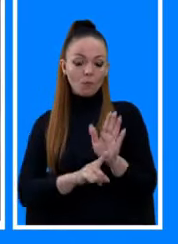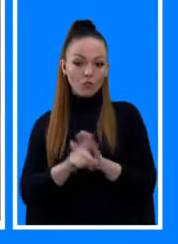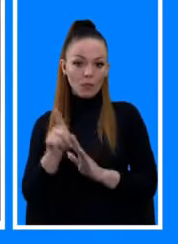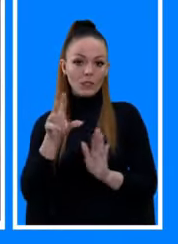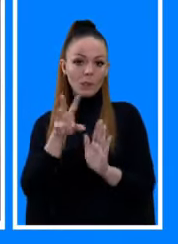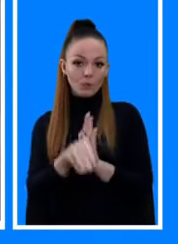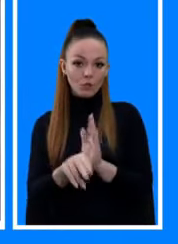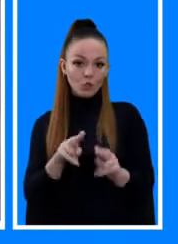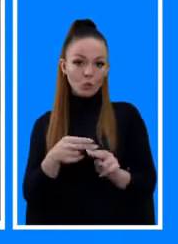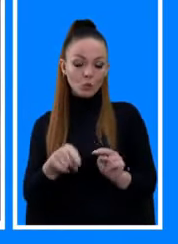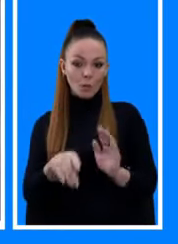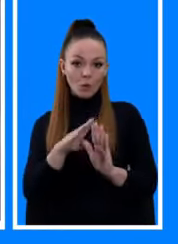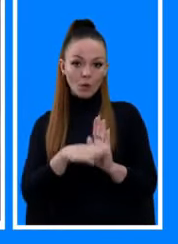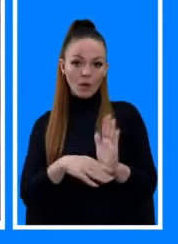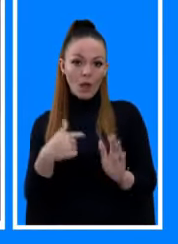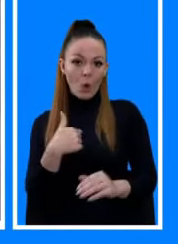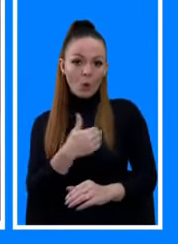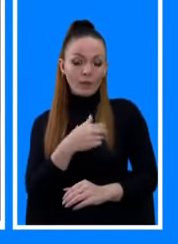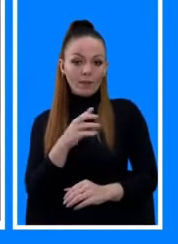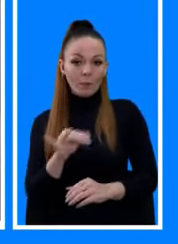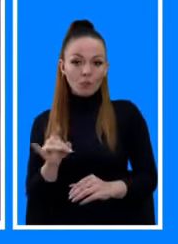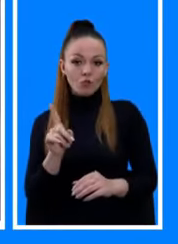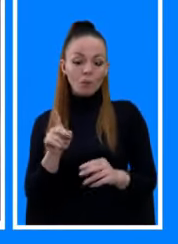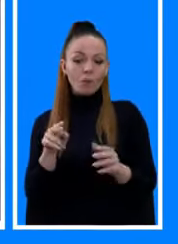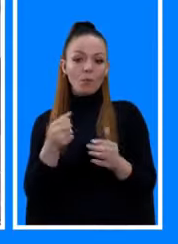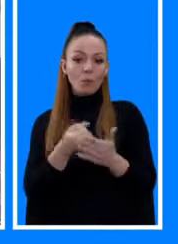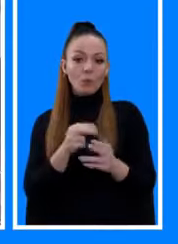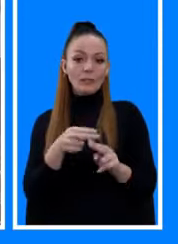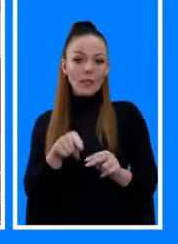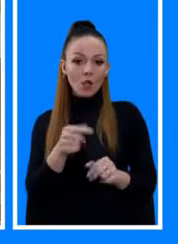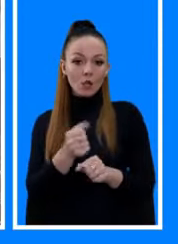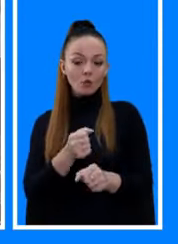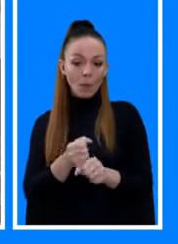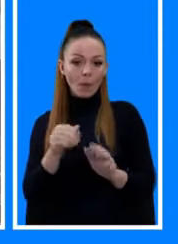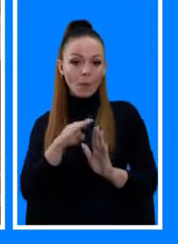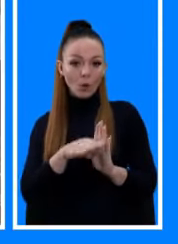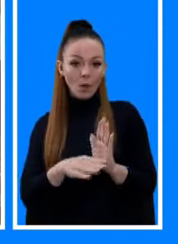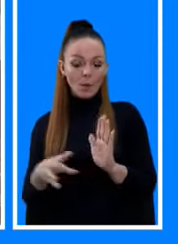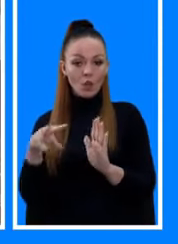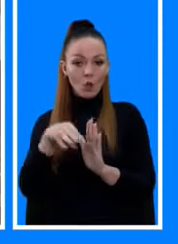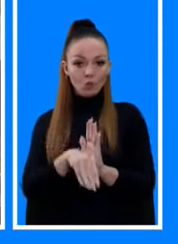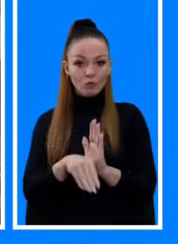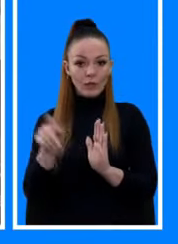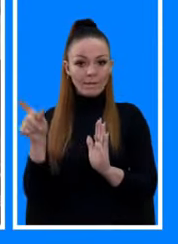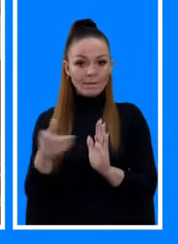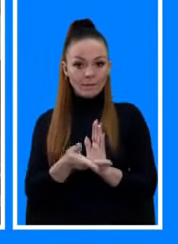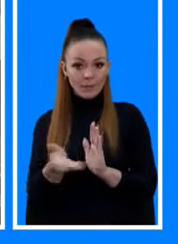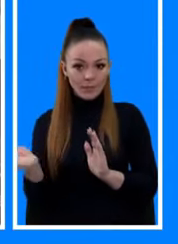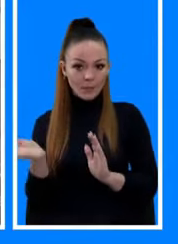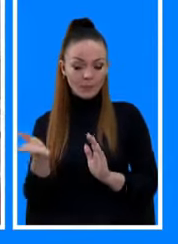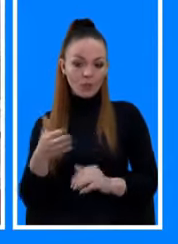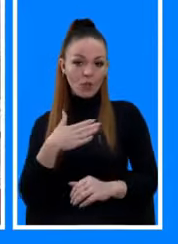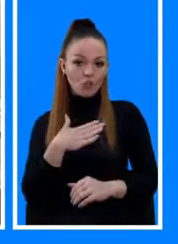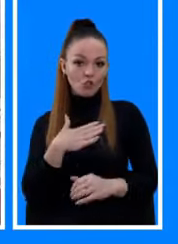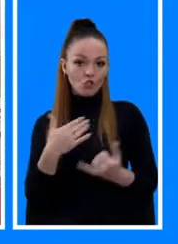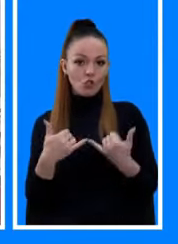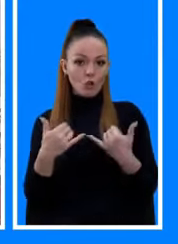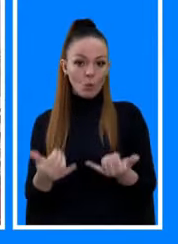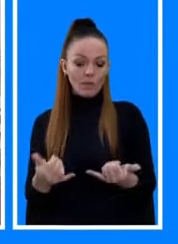цю програму. Я б хотів би, щоб до розробки цієї програми долучились ви, наші